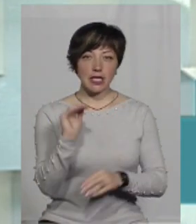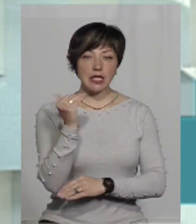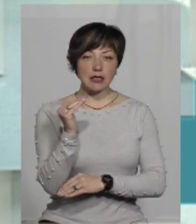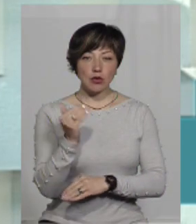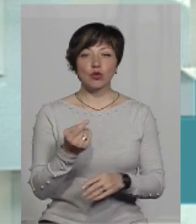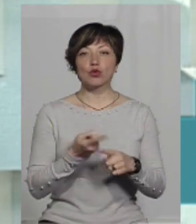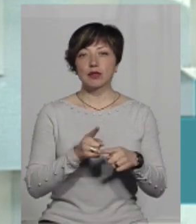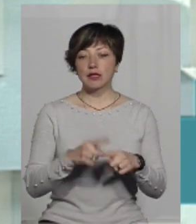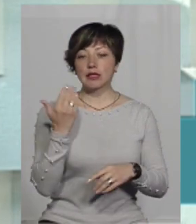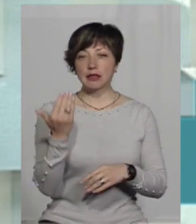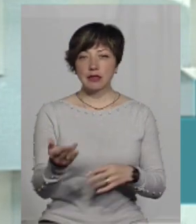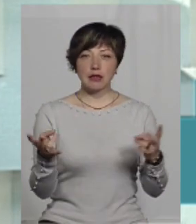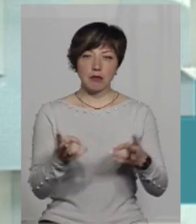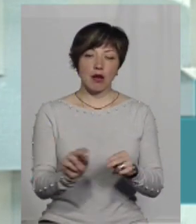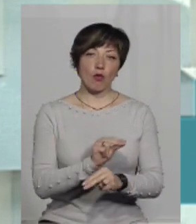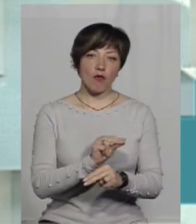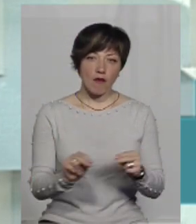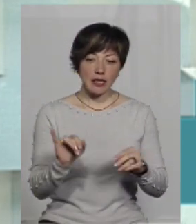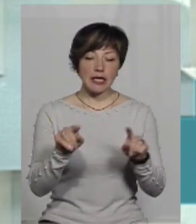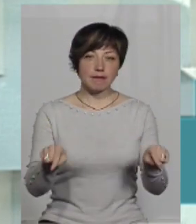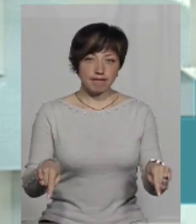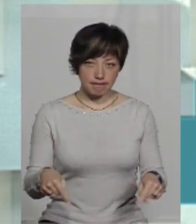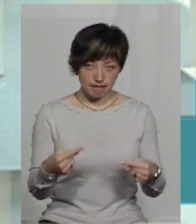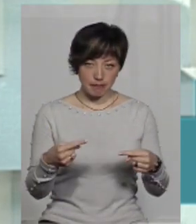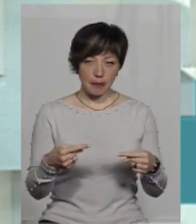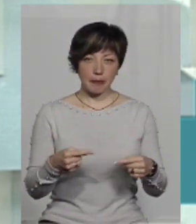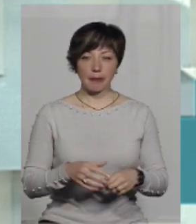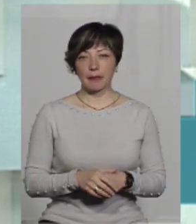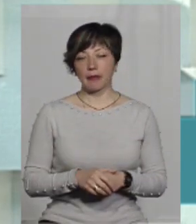на облік, тому що її треба як лікувати, так і реабілітувати.